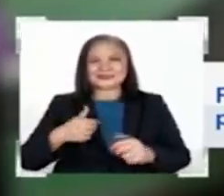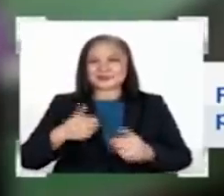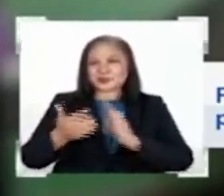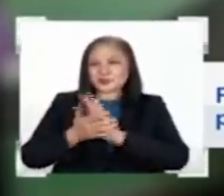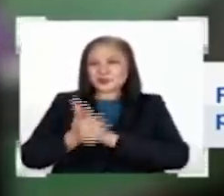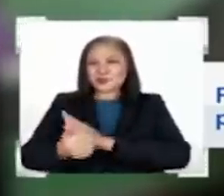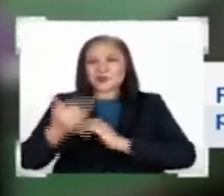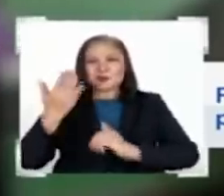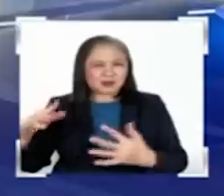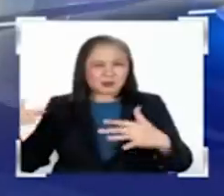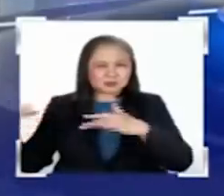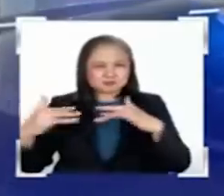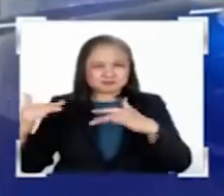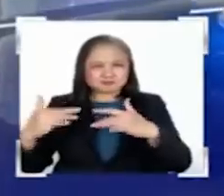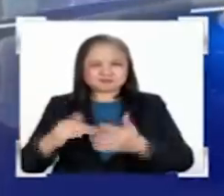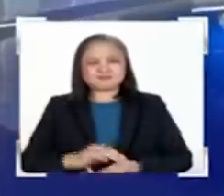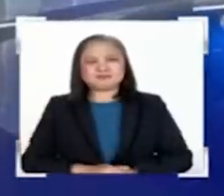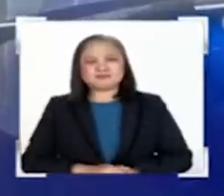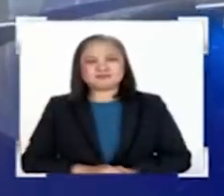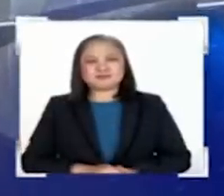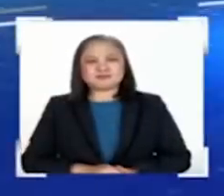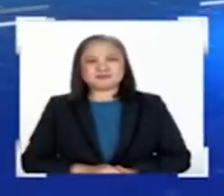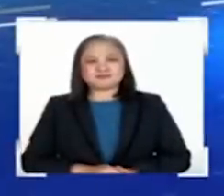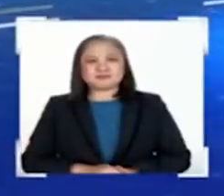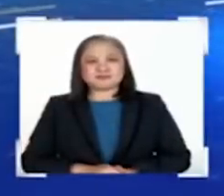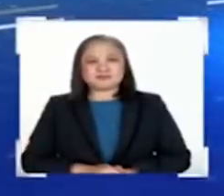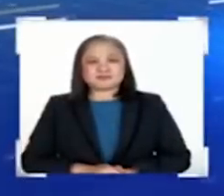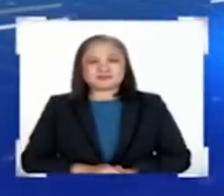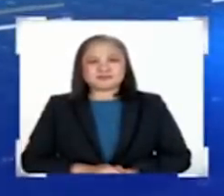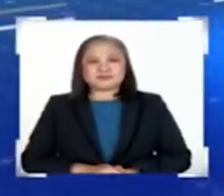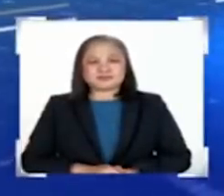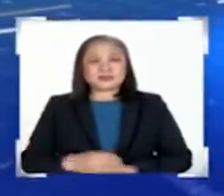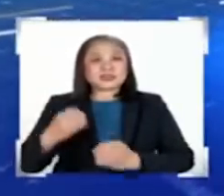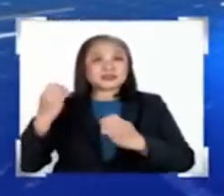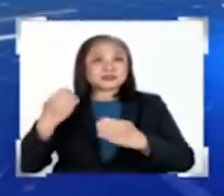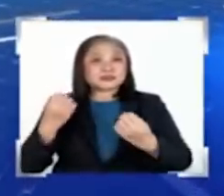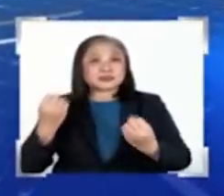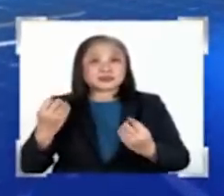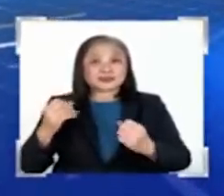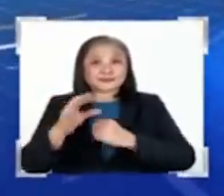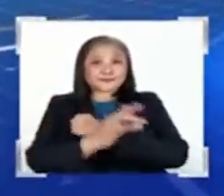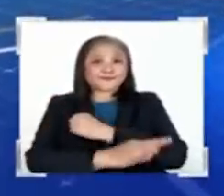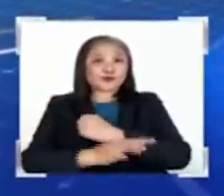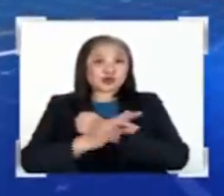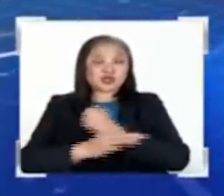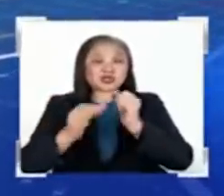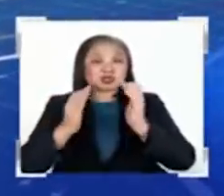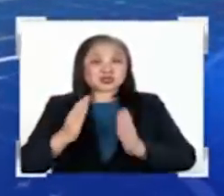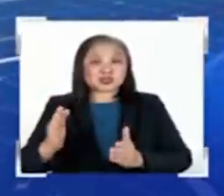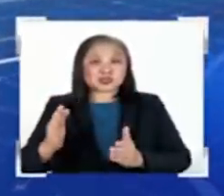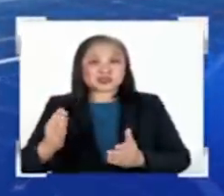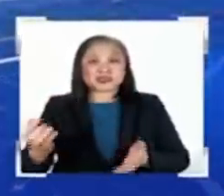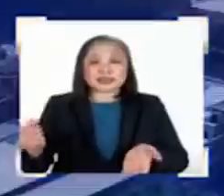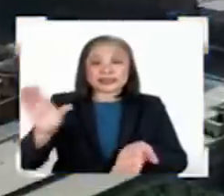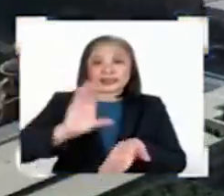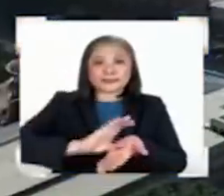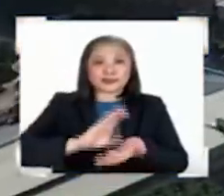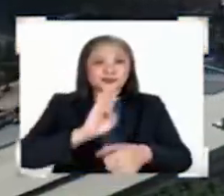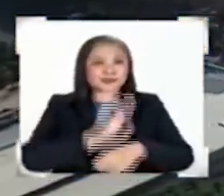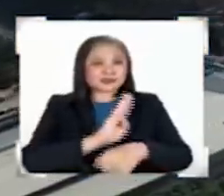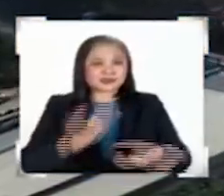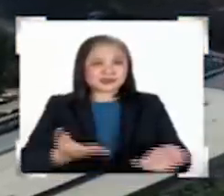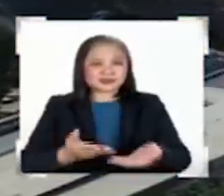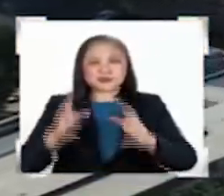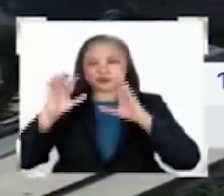si Alden. Asahan pa raw ang pagdami ng mga dayuhang mamumuhunan sa bansa. Pirmado na kasi ni Pangulo Duterte ang